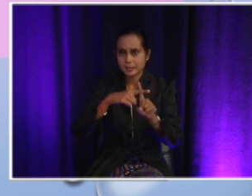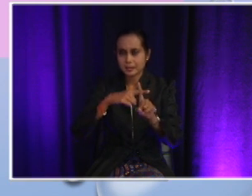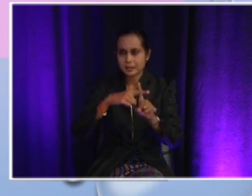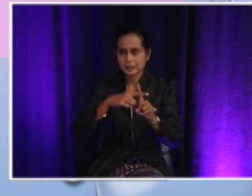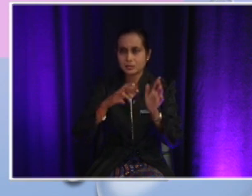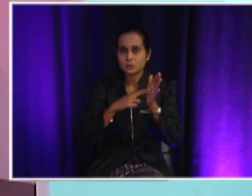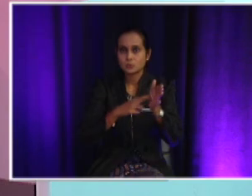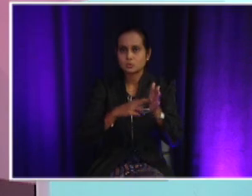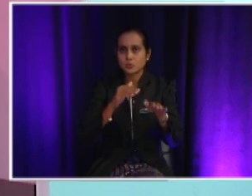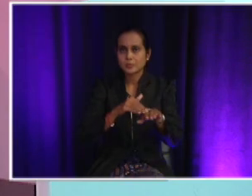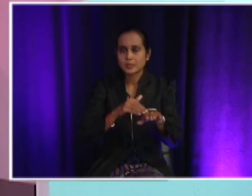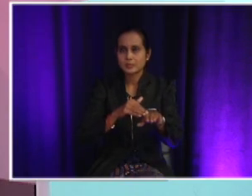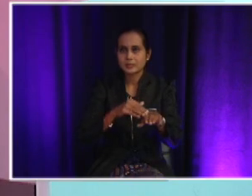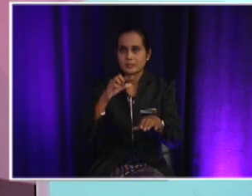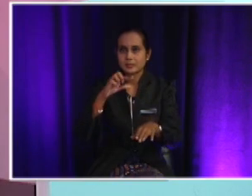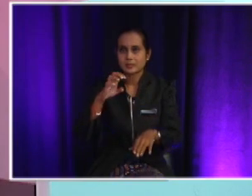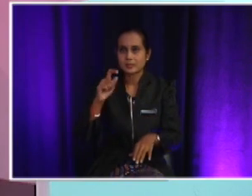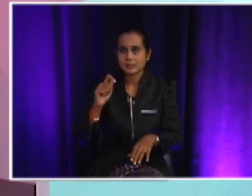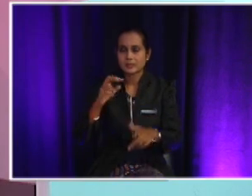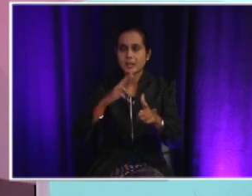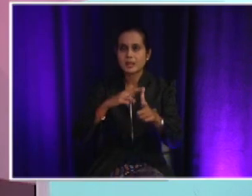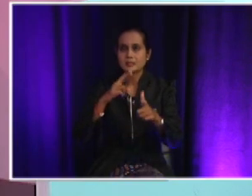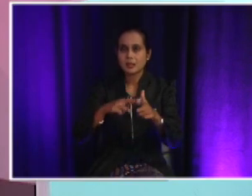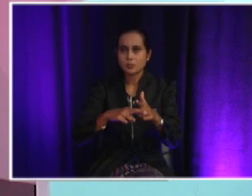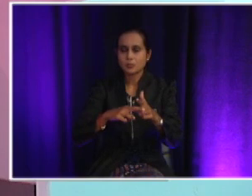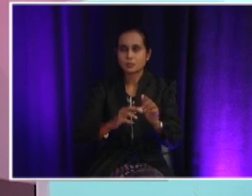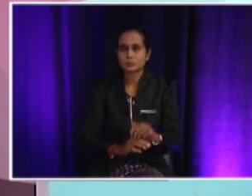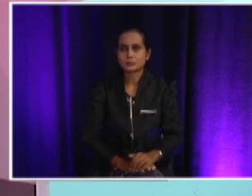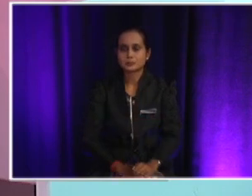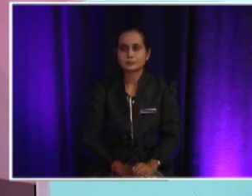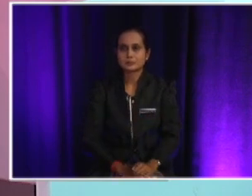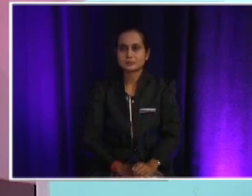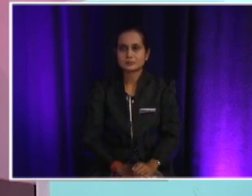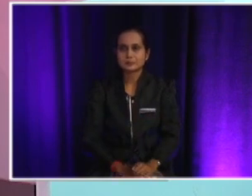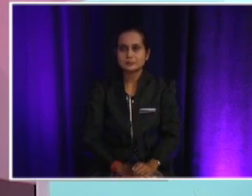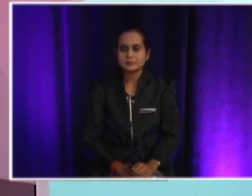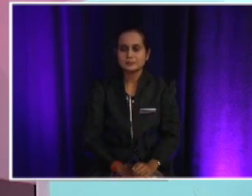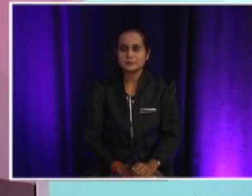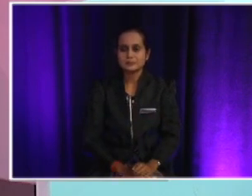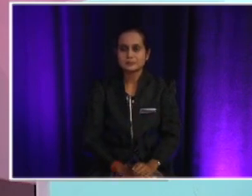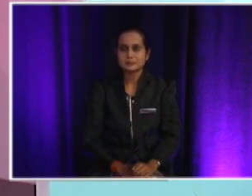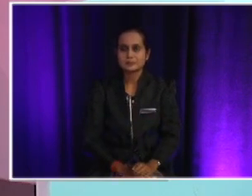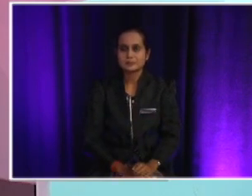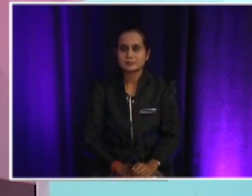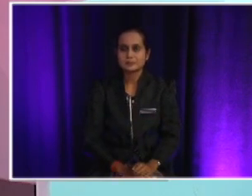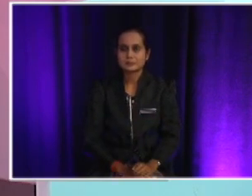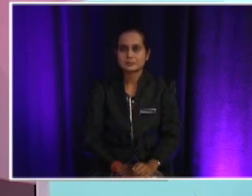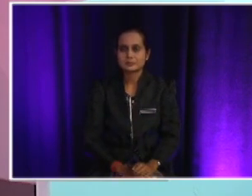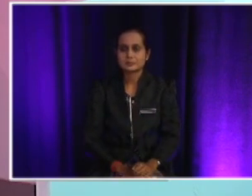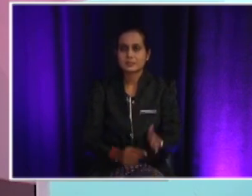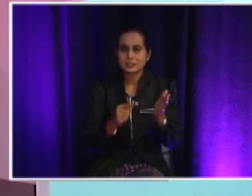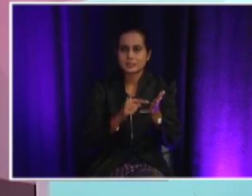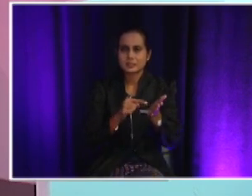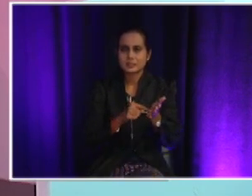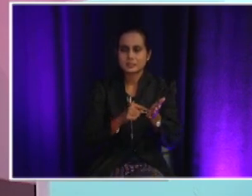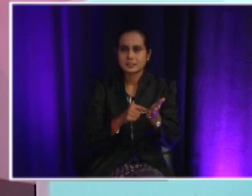merujuk kepada gate atau. Oh, okay? Gate atau. Gate atau. Gate atau tadi. Okey, so di sini, okay,